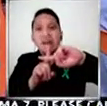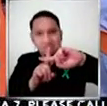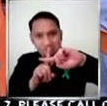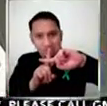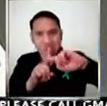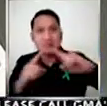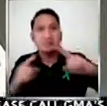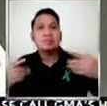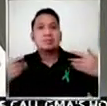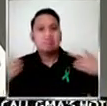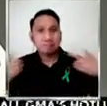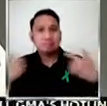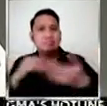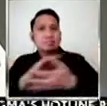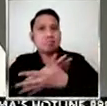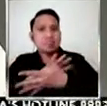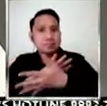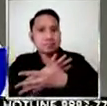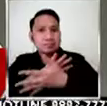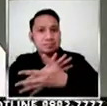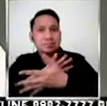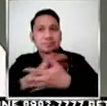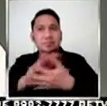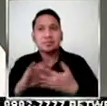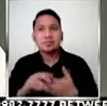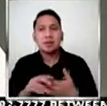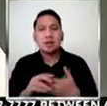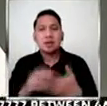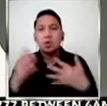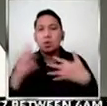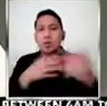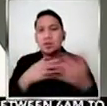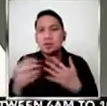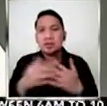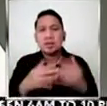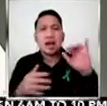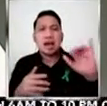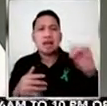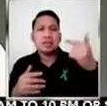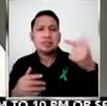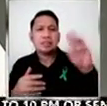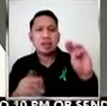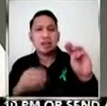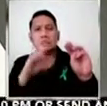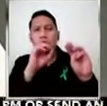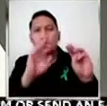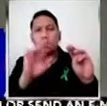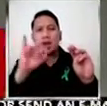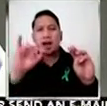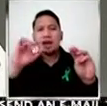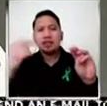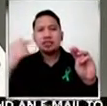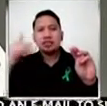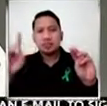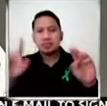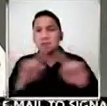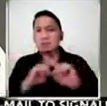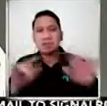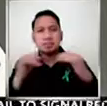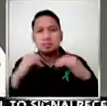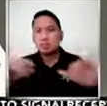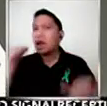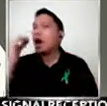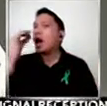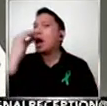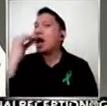sa COVID-19. Anyway, regardless kung IgM o IgG positive ka, kailangan po namin kayong iswab for confirmatory